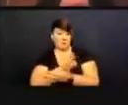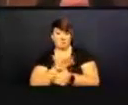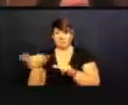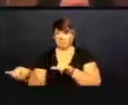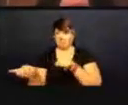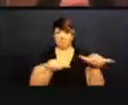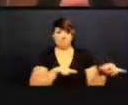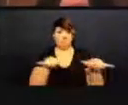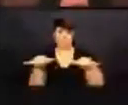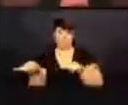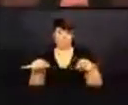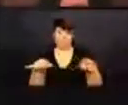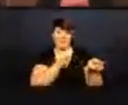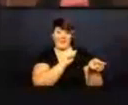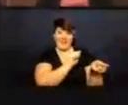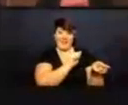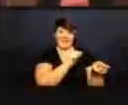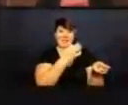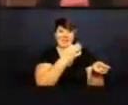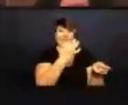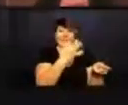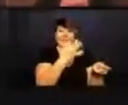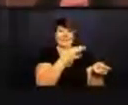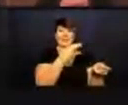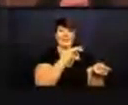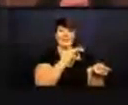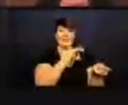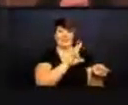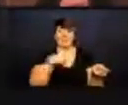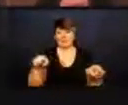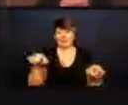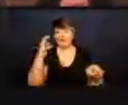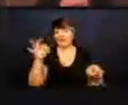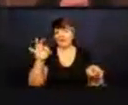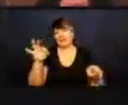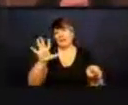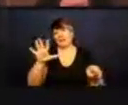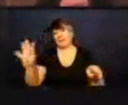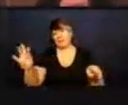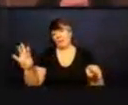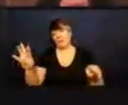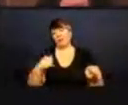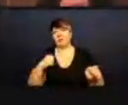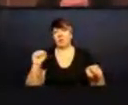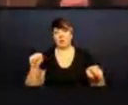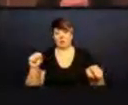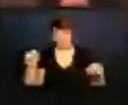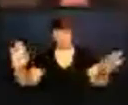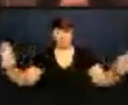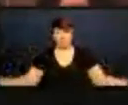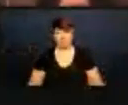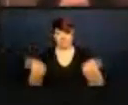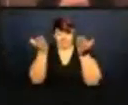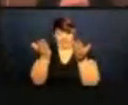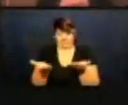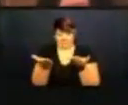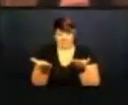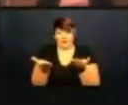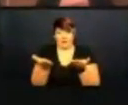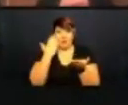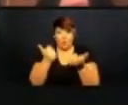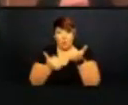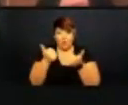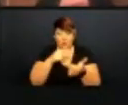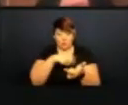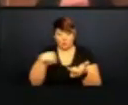mifano ya shule mbili hapa. Shule hii ilifanywa iliundwa mwaka wa